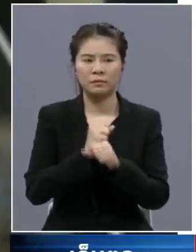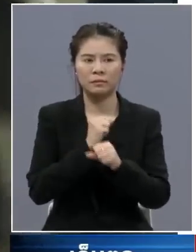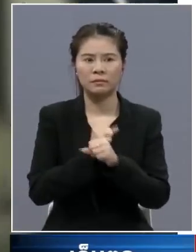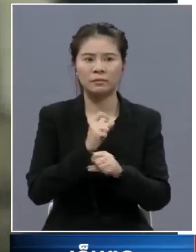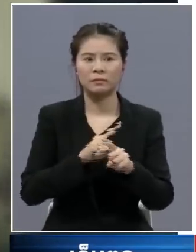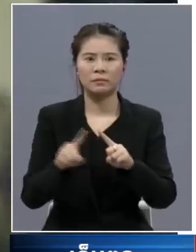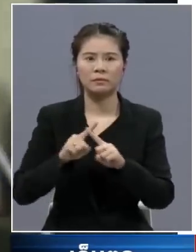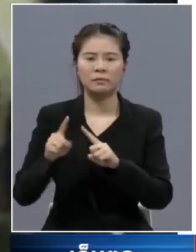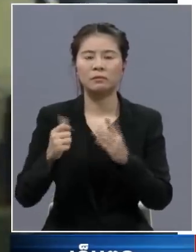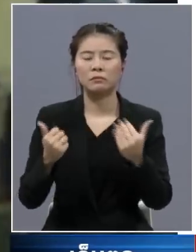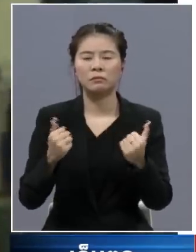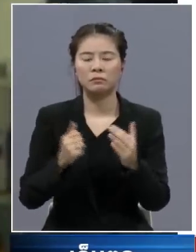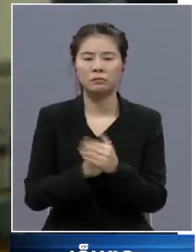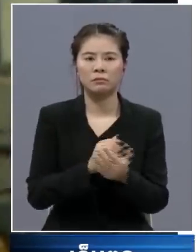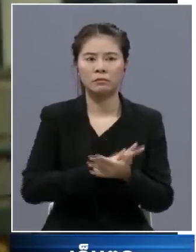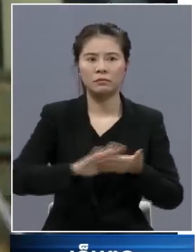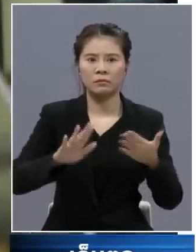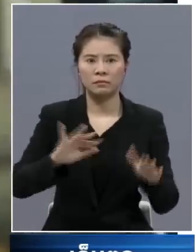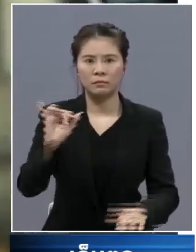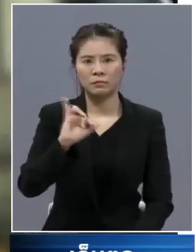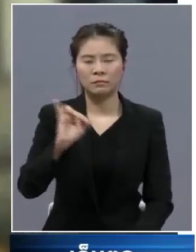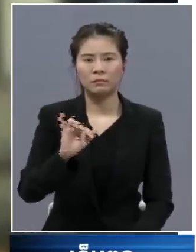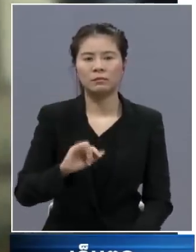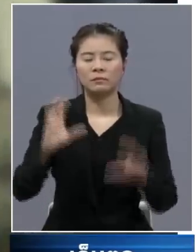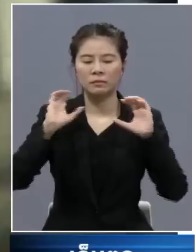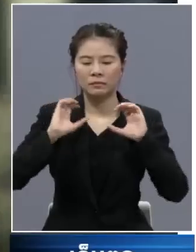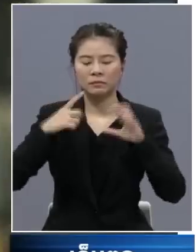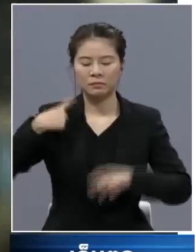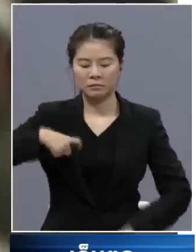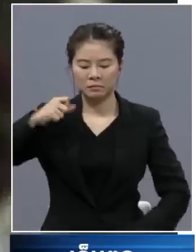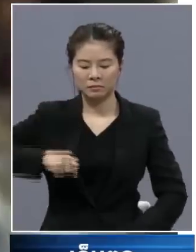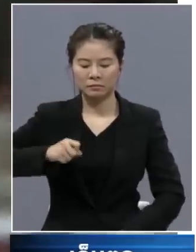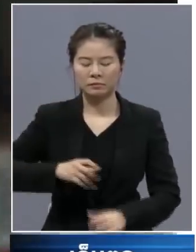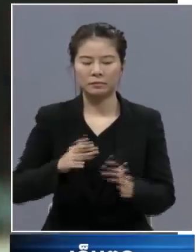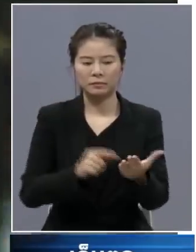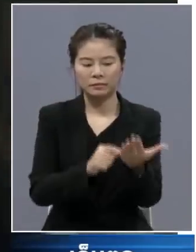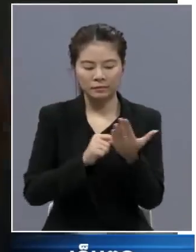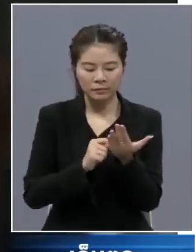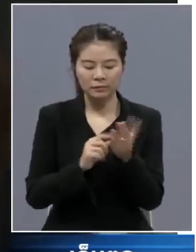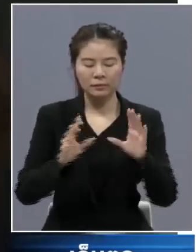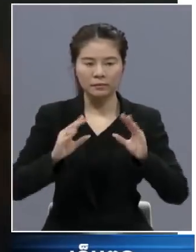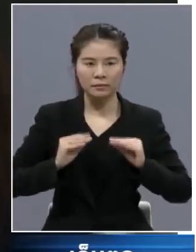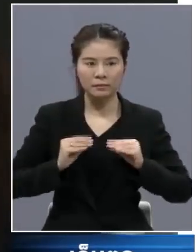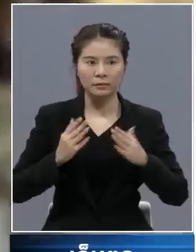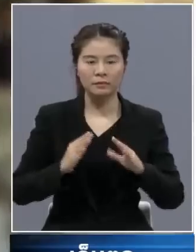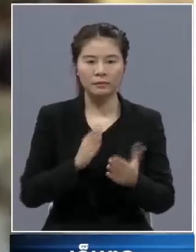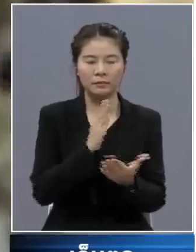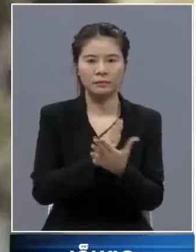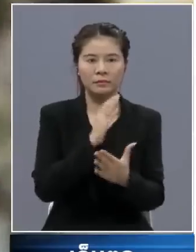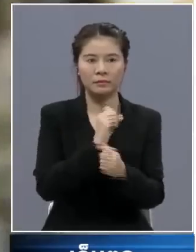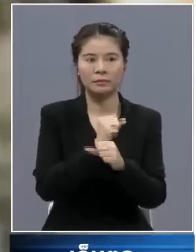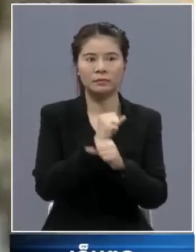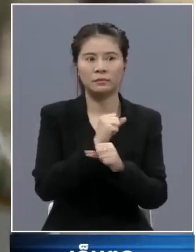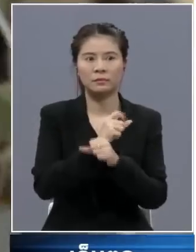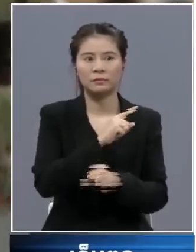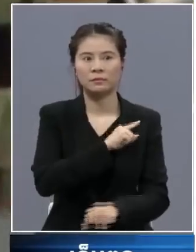ม่เกิดผลสมบูรณ์นะครับทีนี้เมื่อศาลรัฐธรรมนูญรับคำร้องก็จะสั่งยุติปฏิบัติหน้าที่เป็นการชั่วคราวอันนี้มีบรรทัดฐ